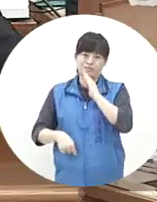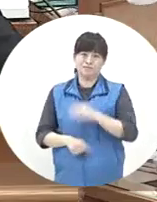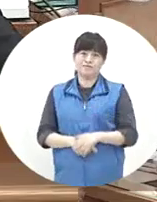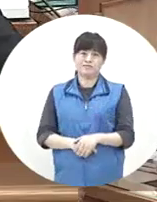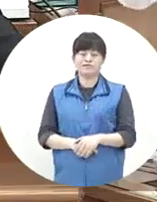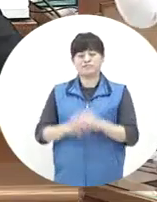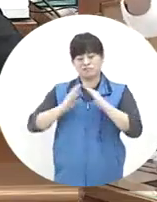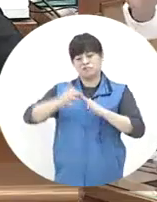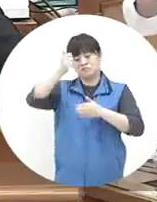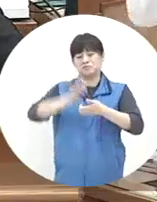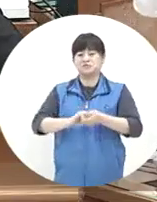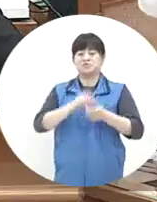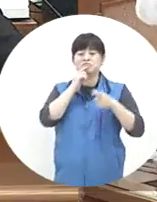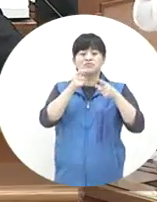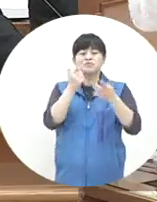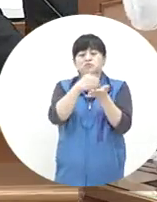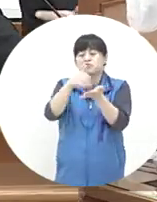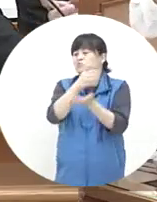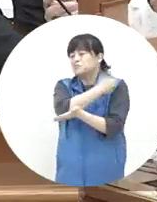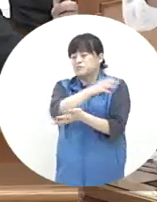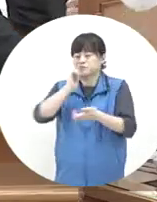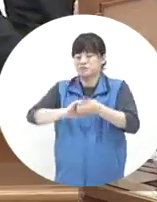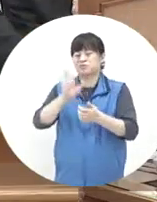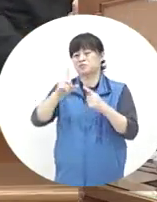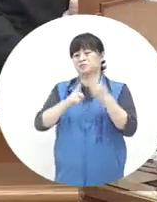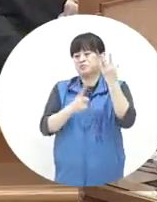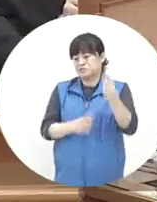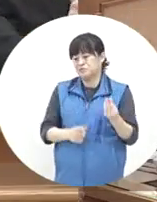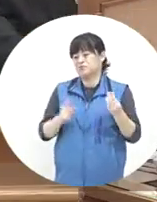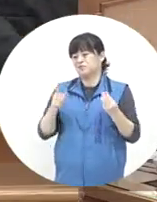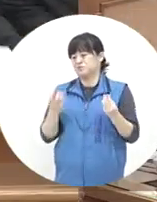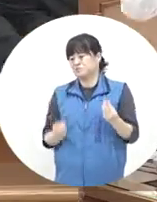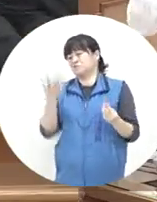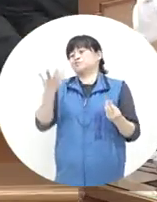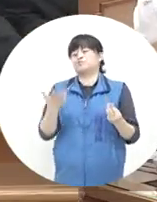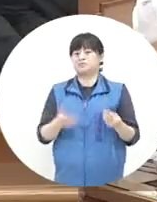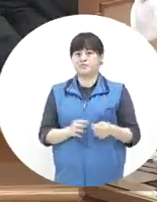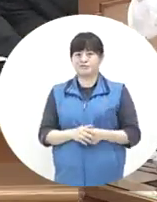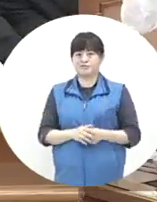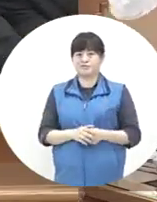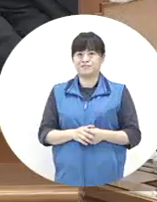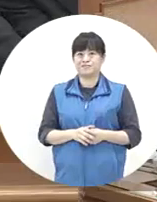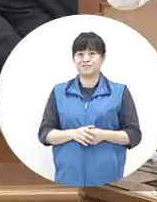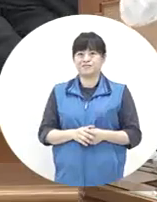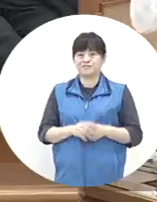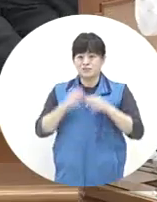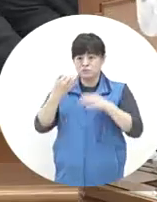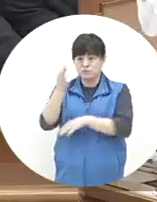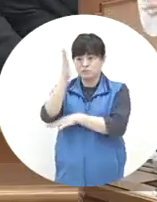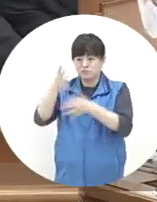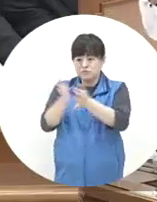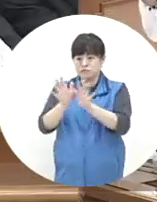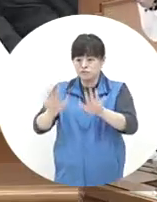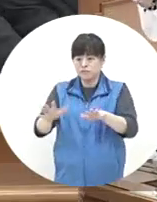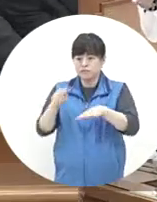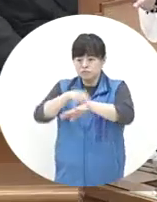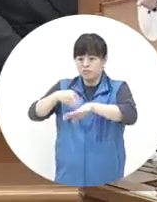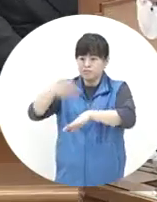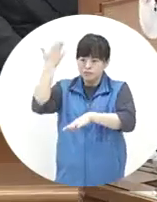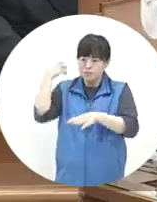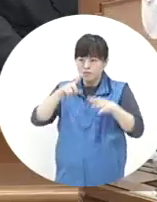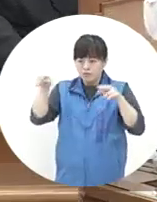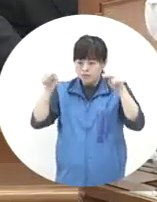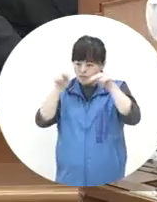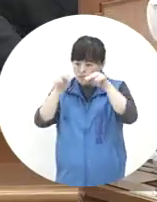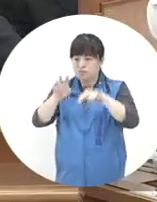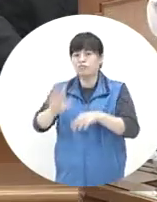一定是公式怎么样算，都一定有人要减少，有人增加。 没有， 那减少的话， 财政部现有的规划，我们以前也有看，大概 没关系 的。